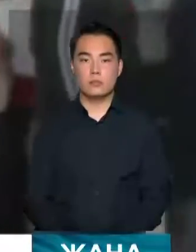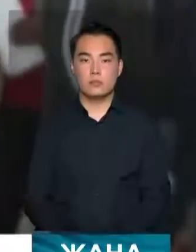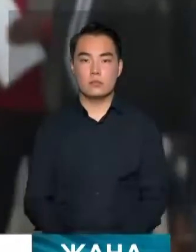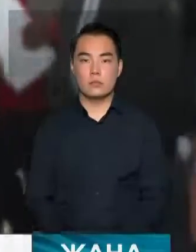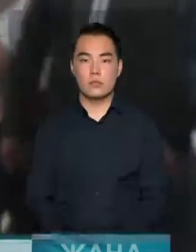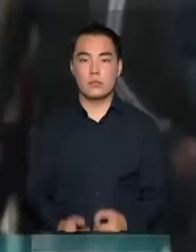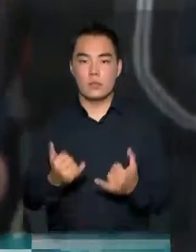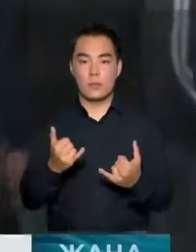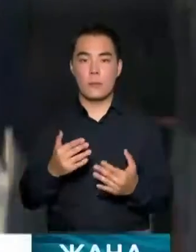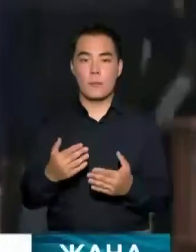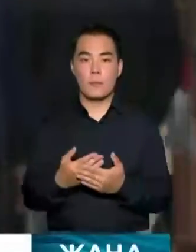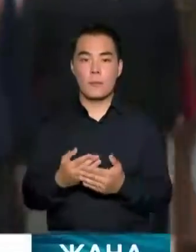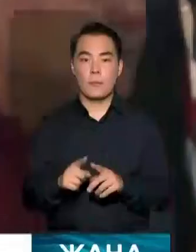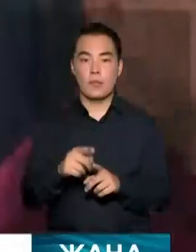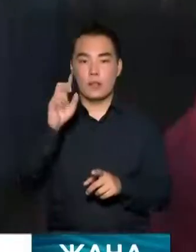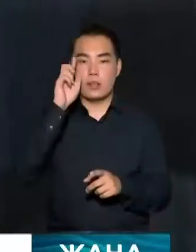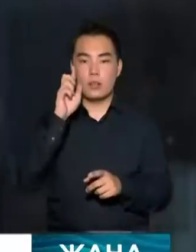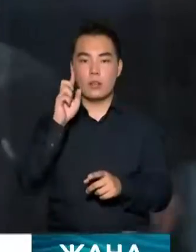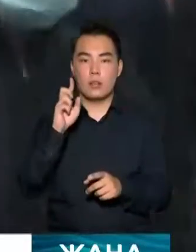Биылдан бастап ұлттық жоба шеңберінде